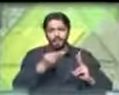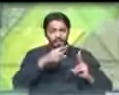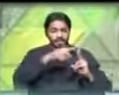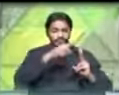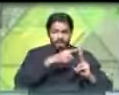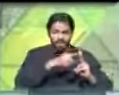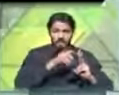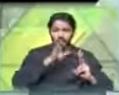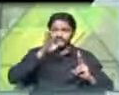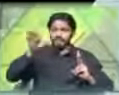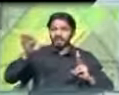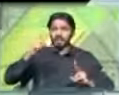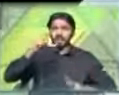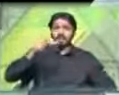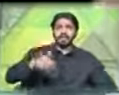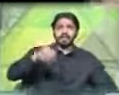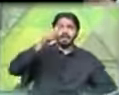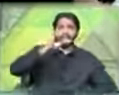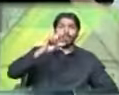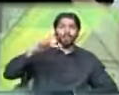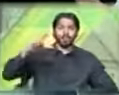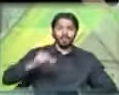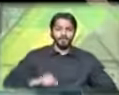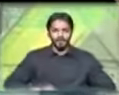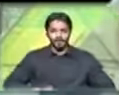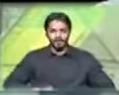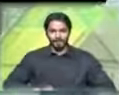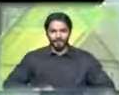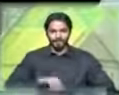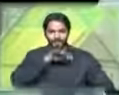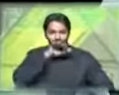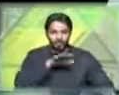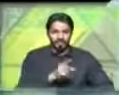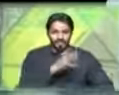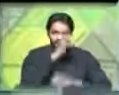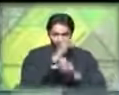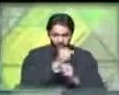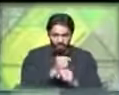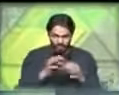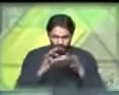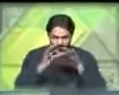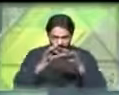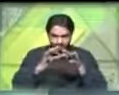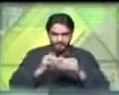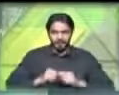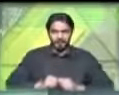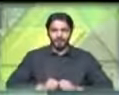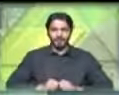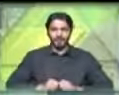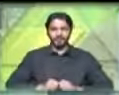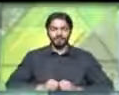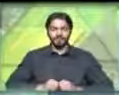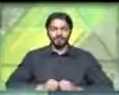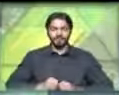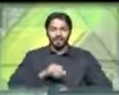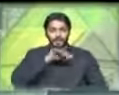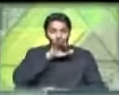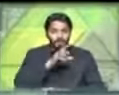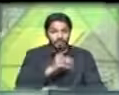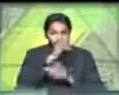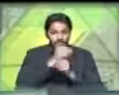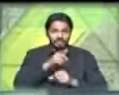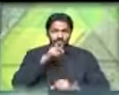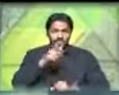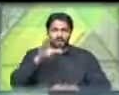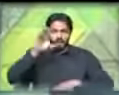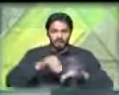إلى نبي الله داود، وهذا يحكيه لنا سيدنا رسول الله. يبقى حكاية من القرآن وحكاية من السنة. جميل. يحكيه لنا الصادق الذي لم تقعد